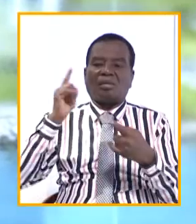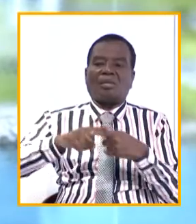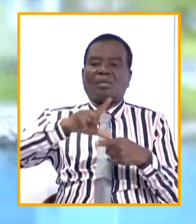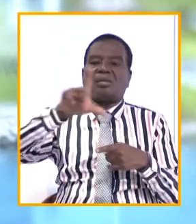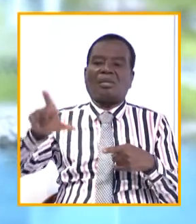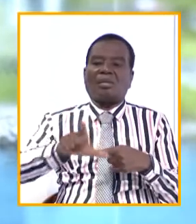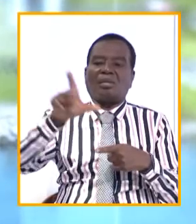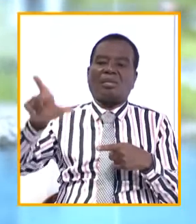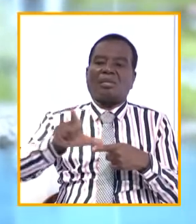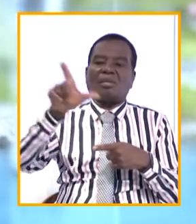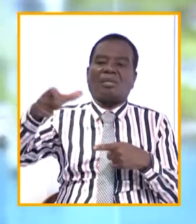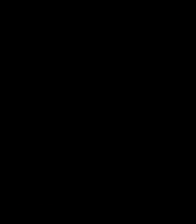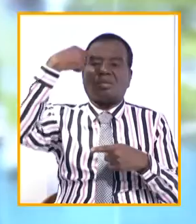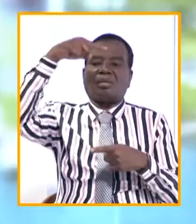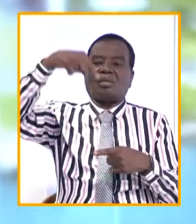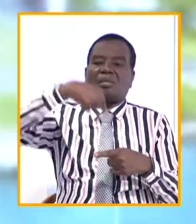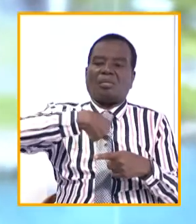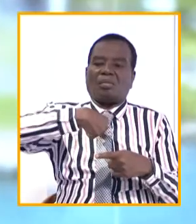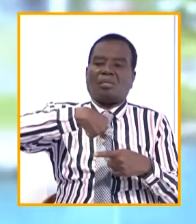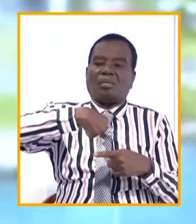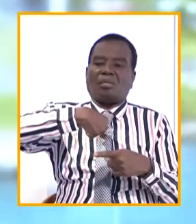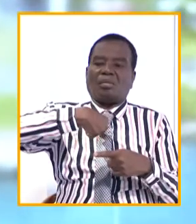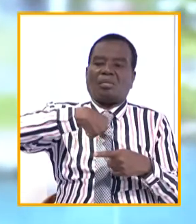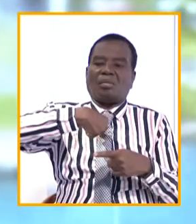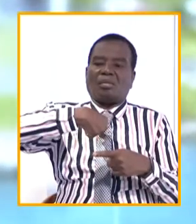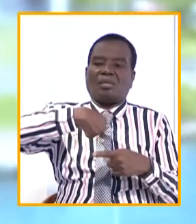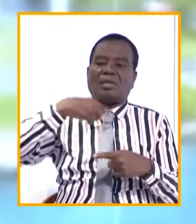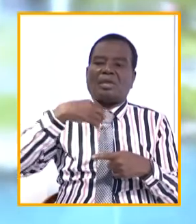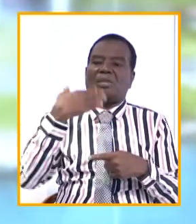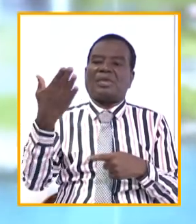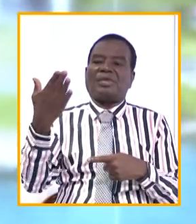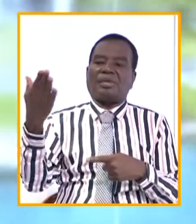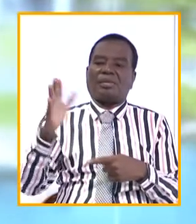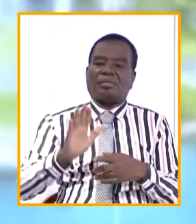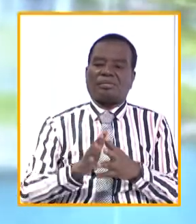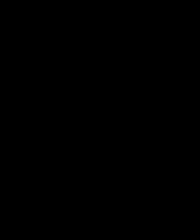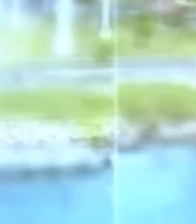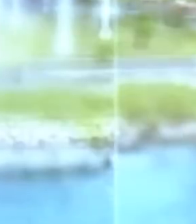Merci de nous avoir suivis. Agréable début d'après-midi, Dieu garde la quotidienne.